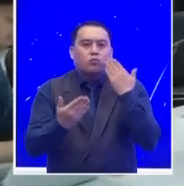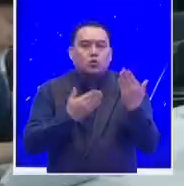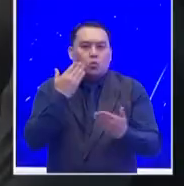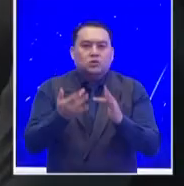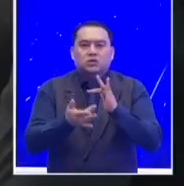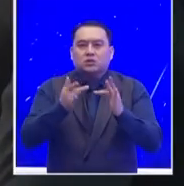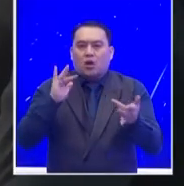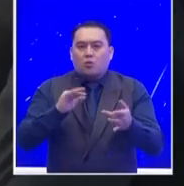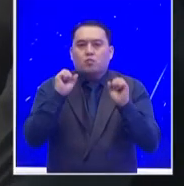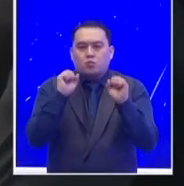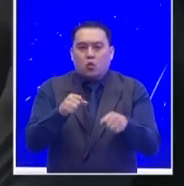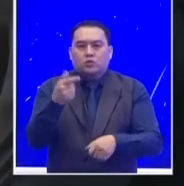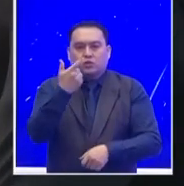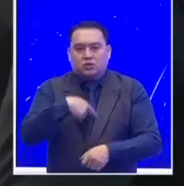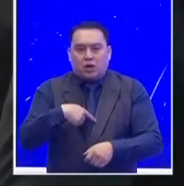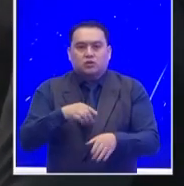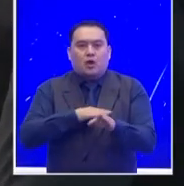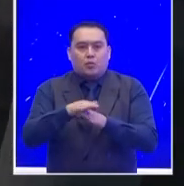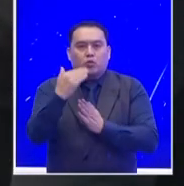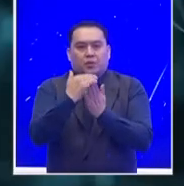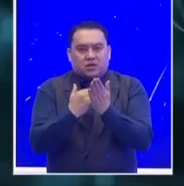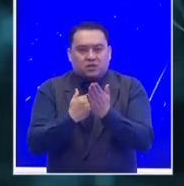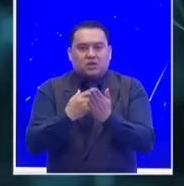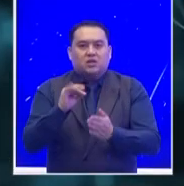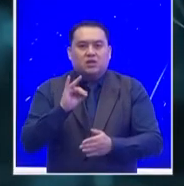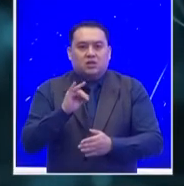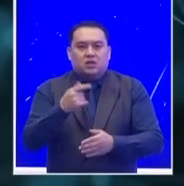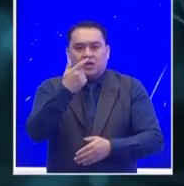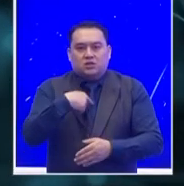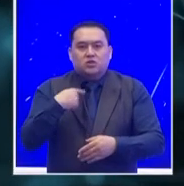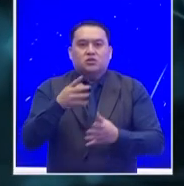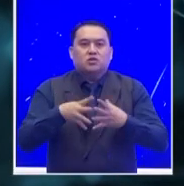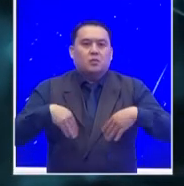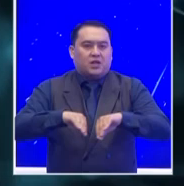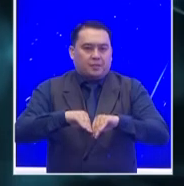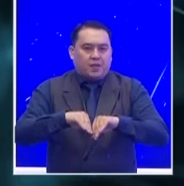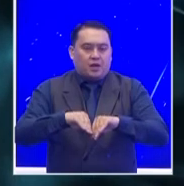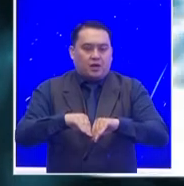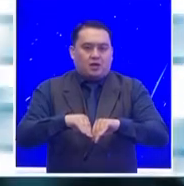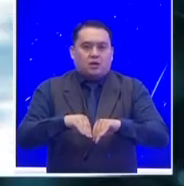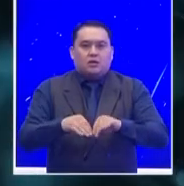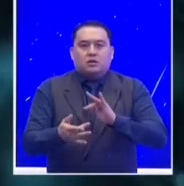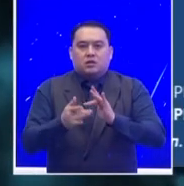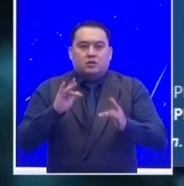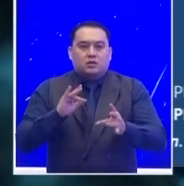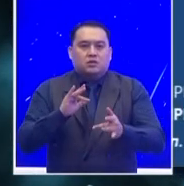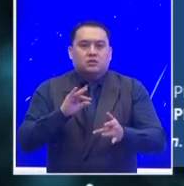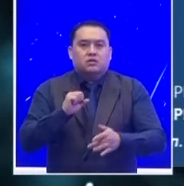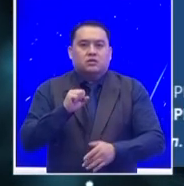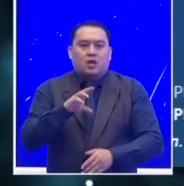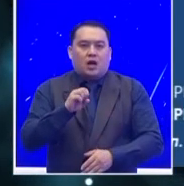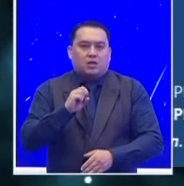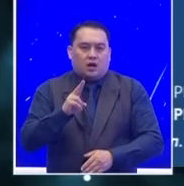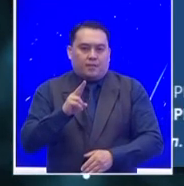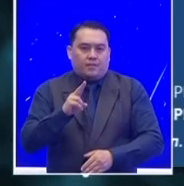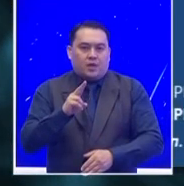где респонденты смогут самостоятельно заполнить переписные листы на себя и членов своей семьи посредством сети на сайте